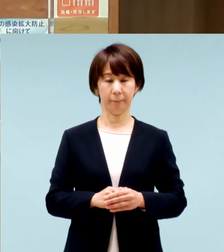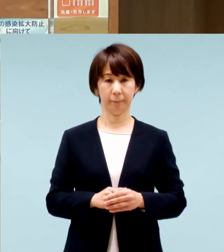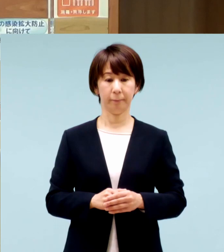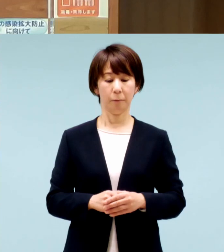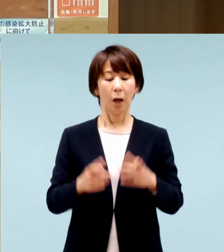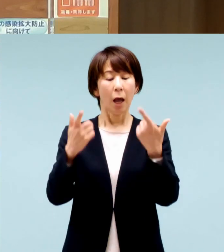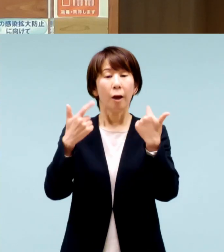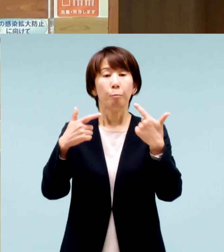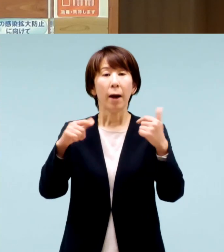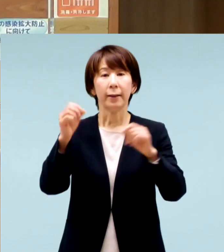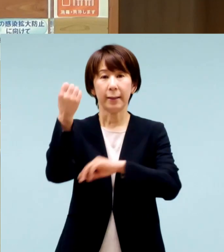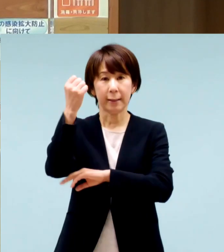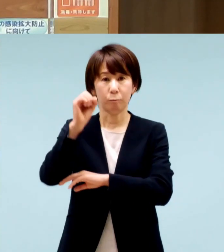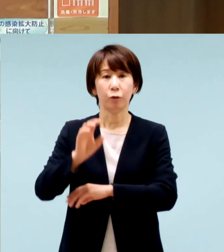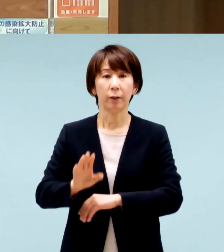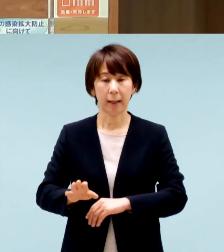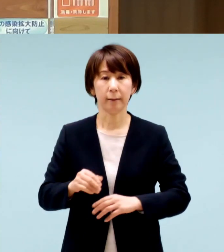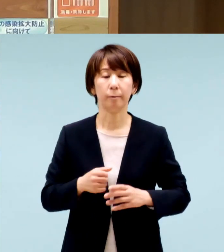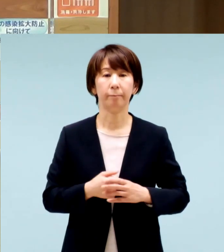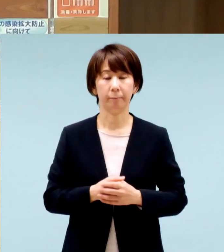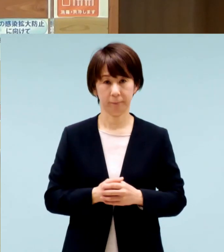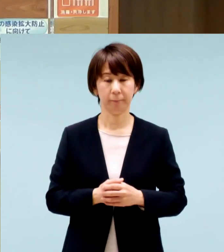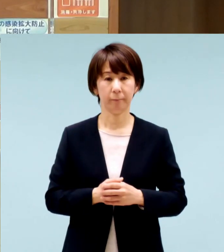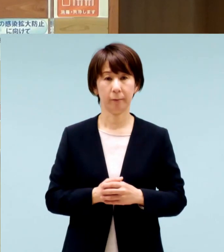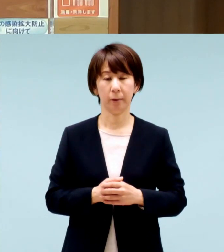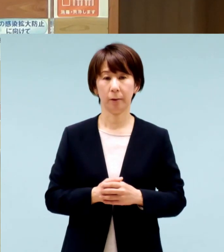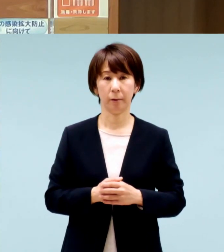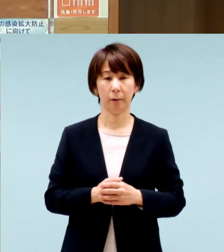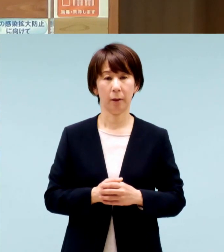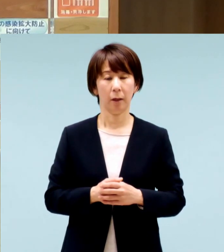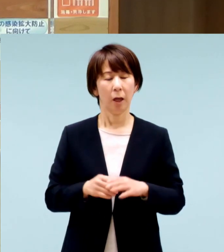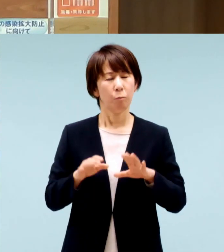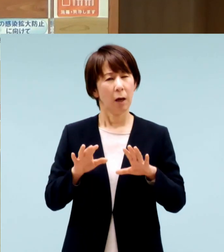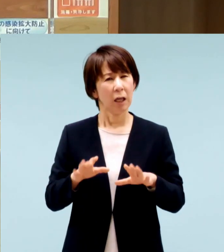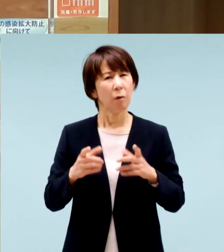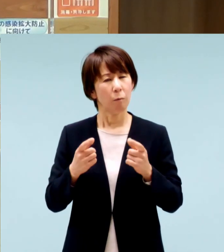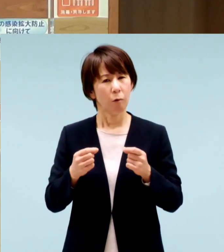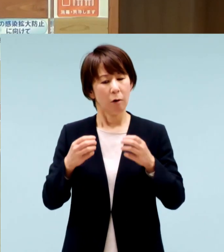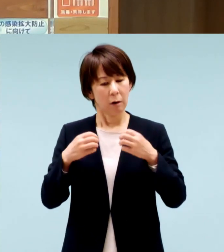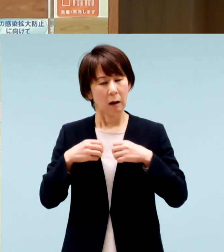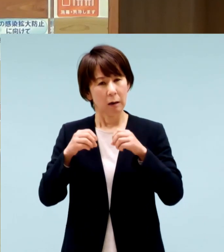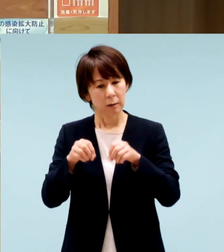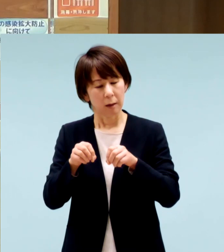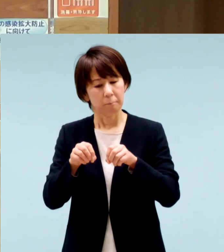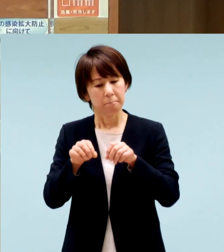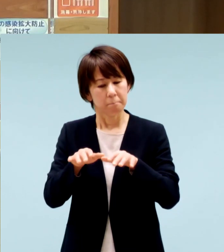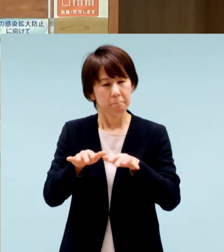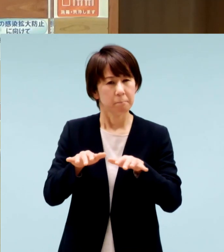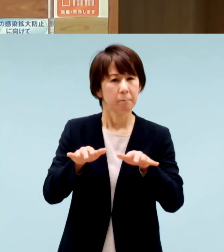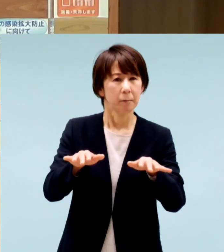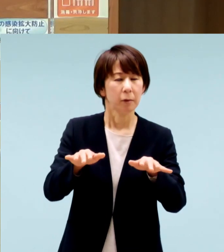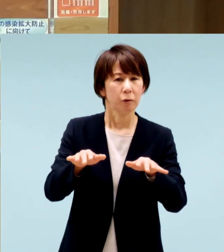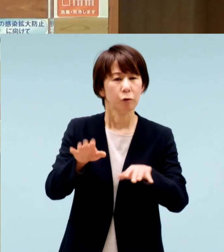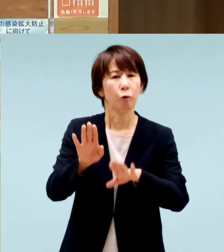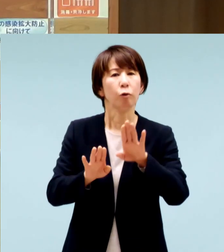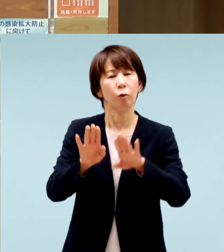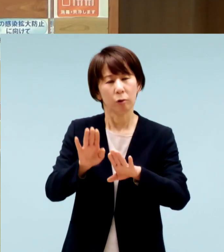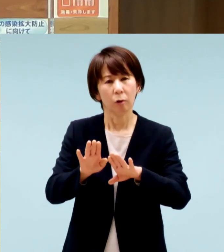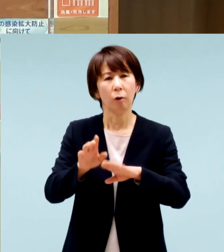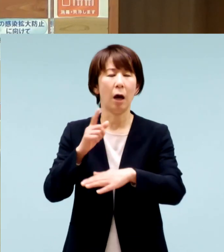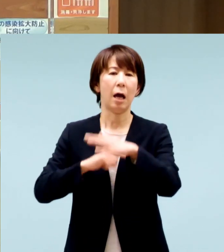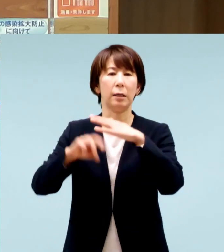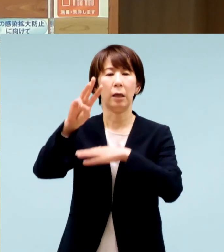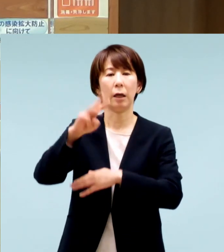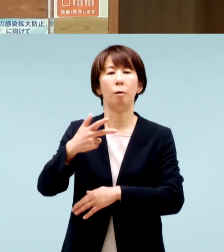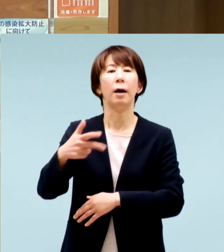新聞の源馬と申します。依然として感染が続いている旭川市についてなんですけれども、まあ、先ほ